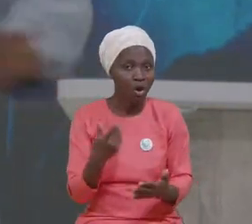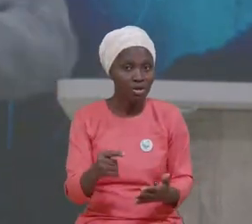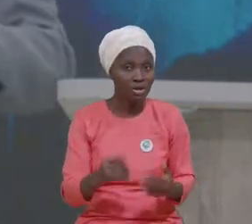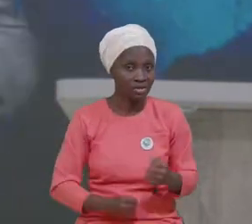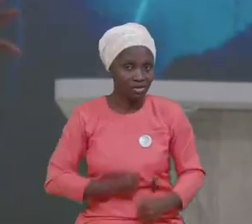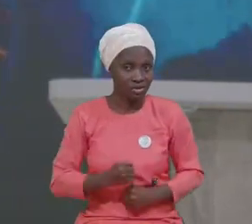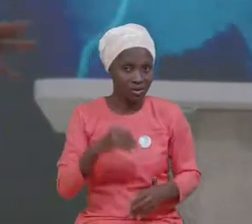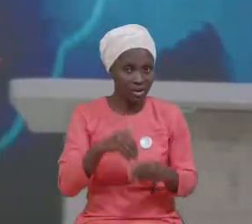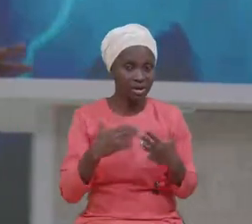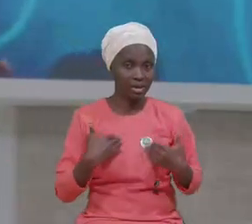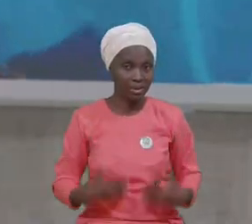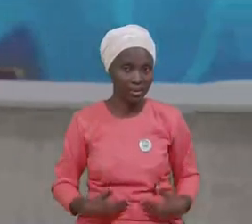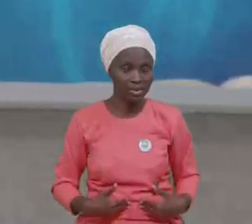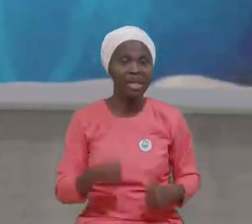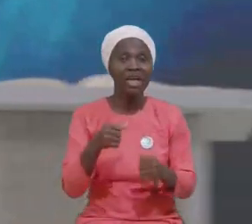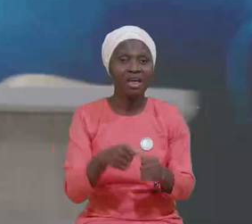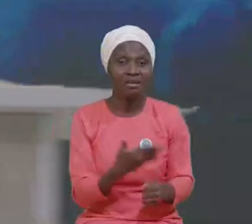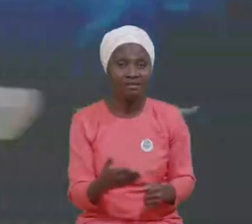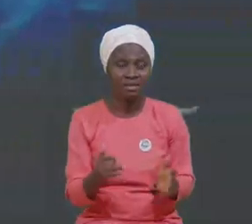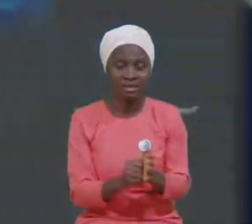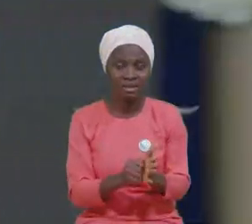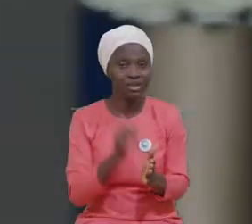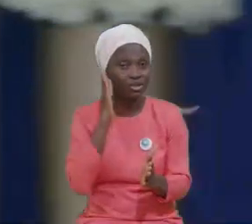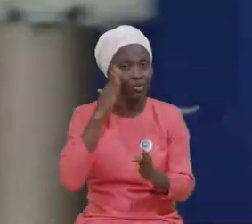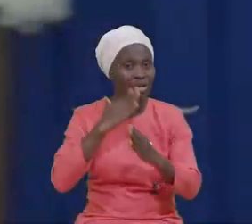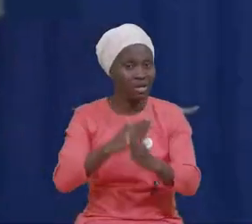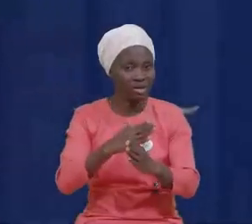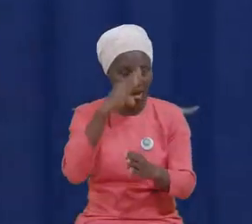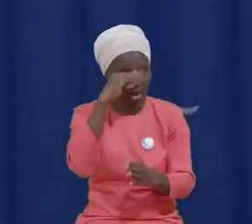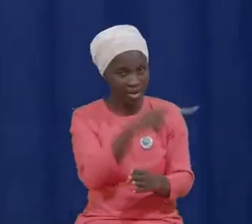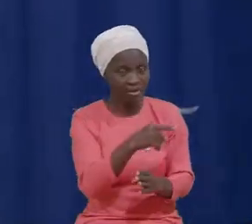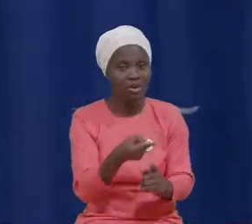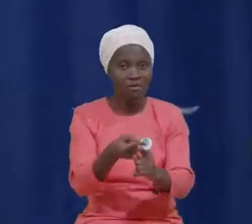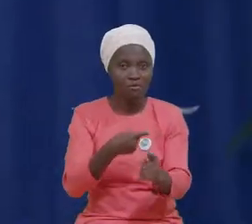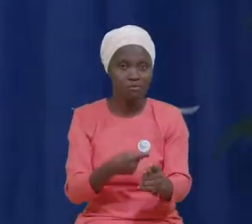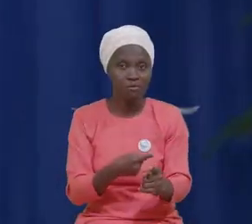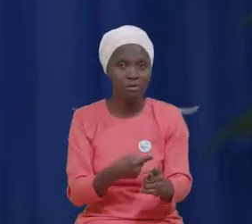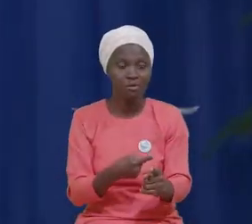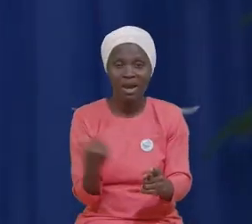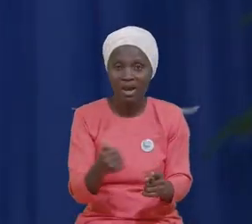la souffrance dans le corps, tout ce qui va l'empêcher.